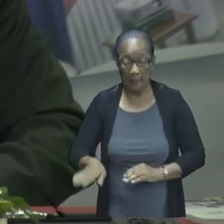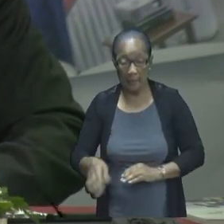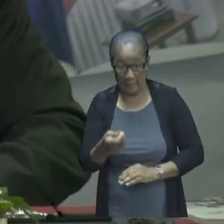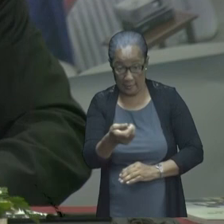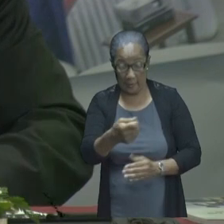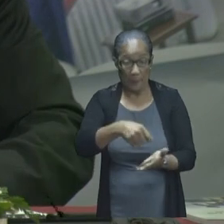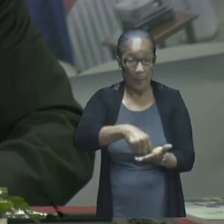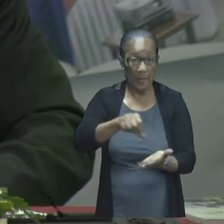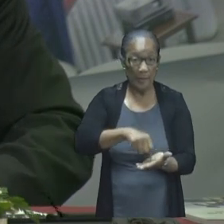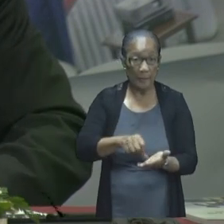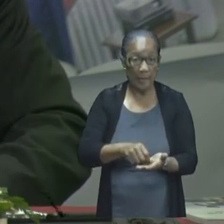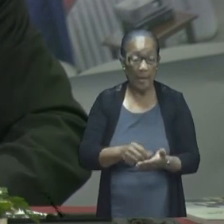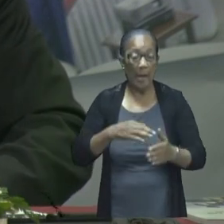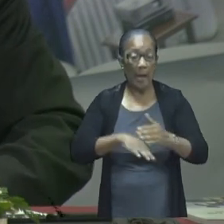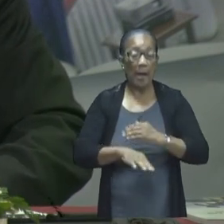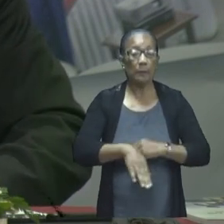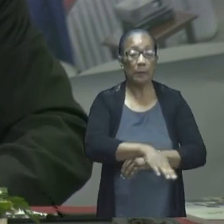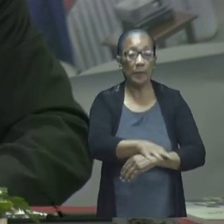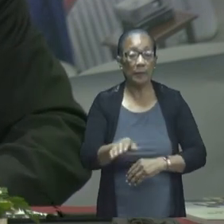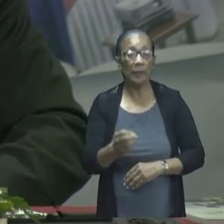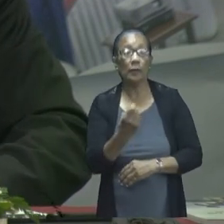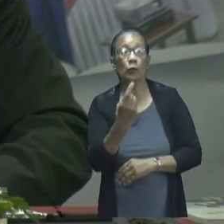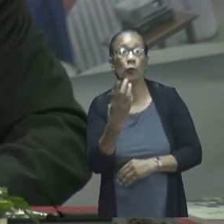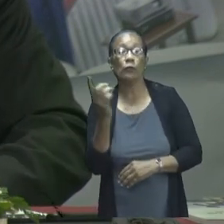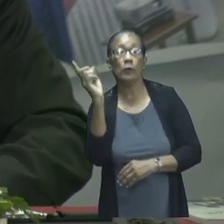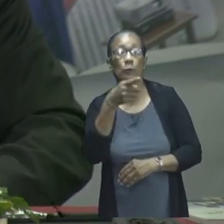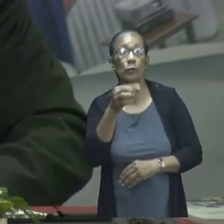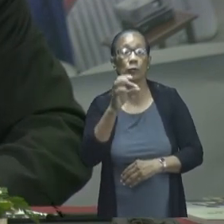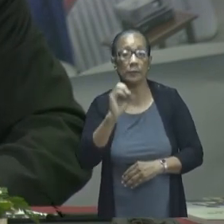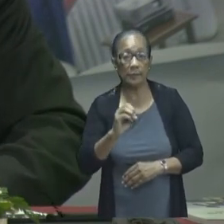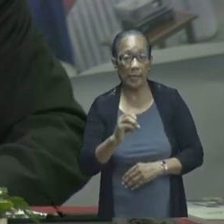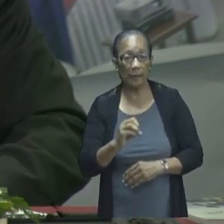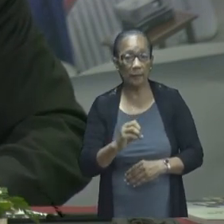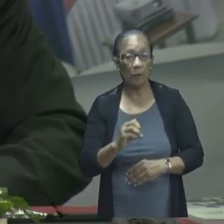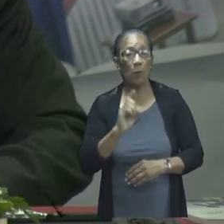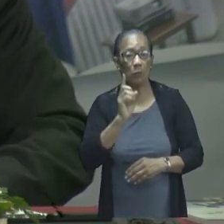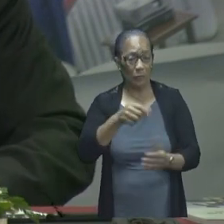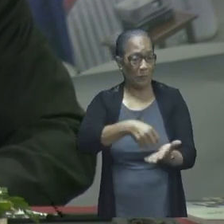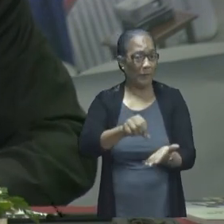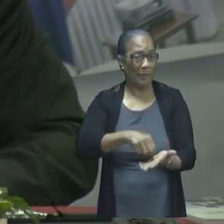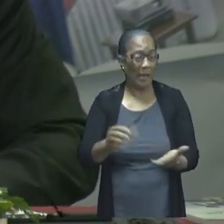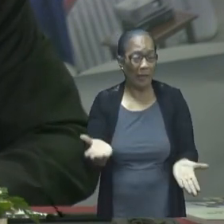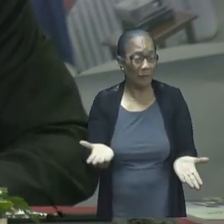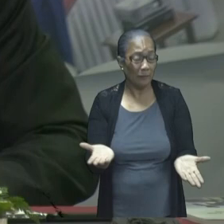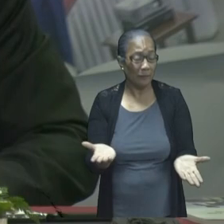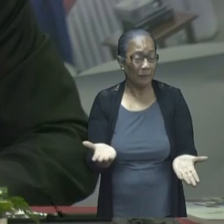aan binnenland hoeveel procent daarvan is al je operationele kosten minister